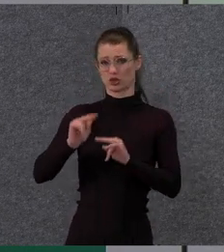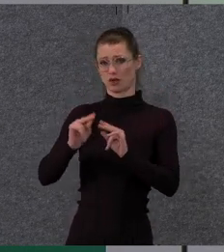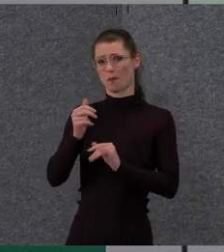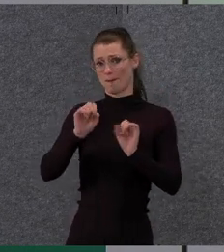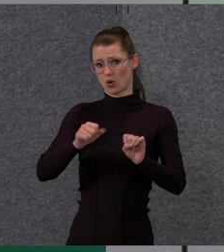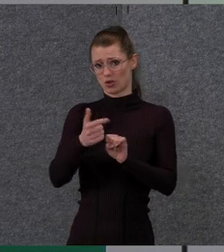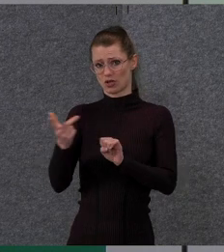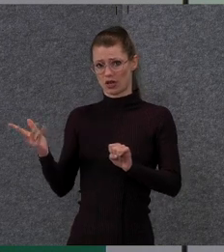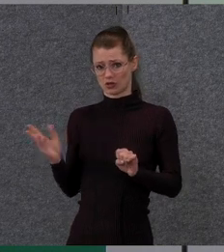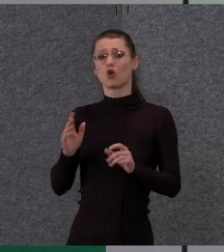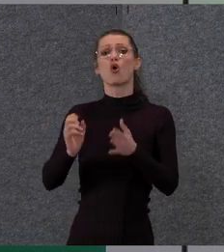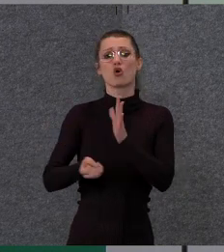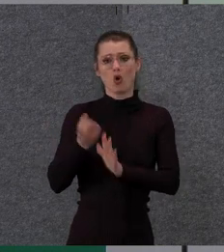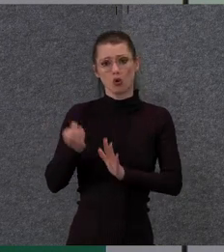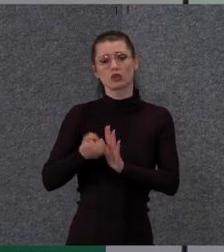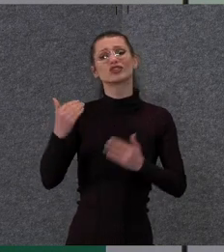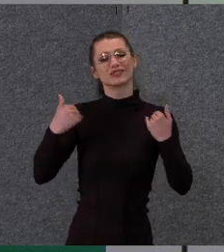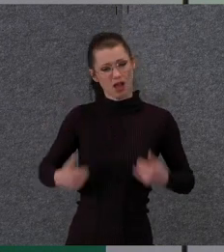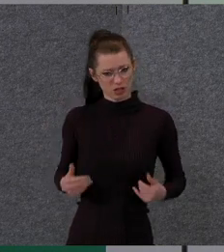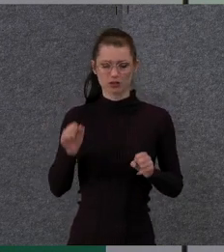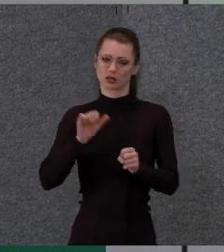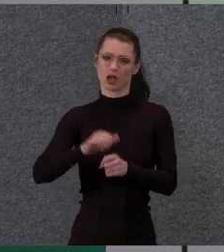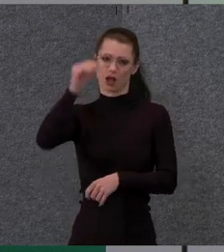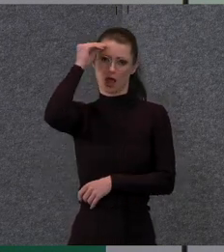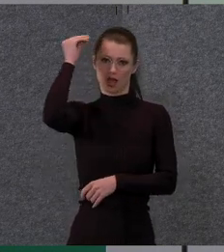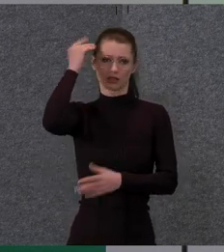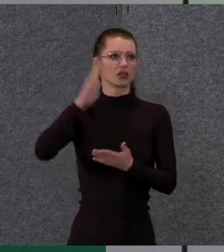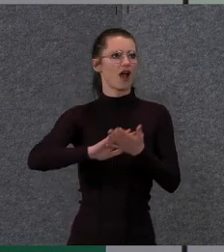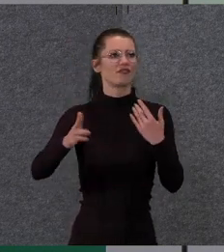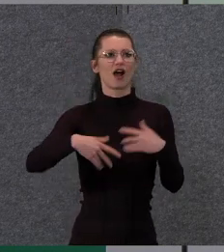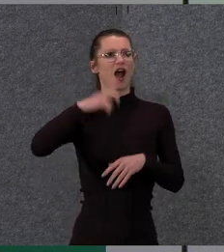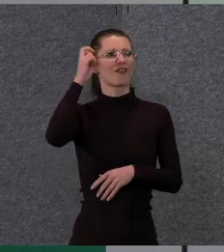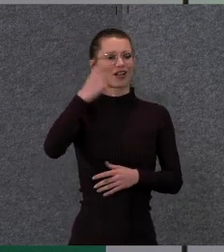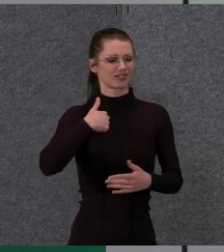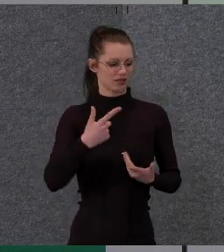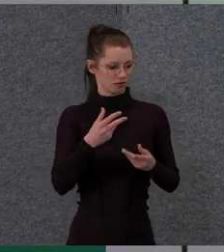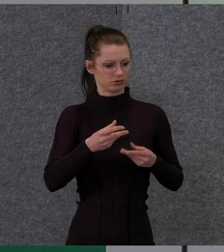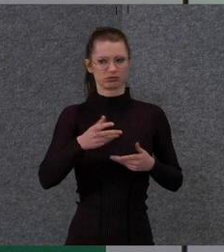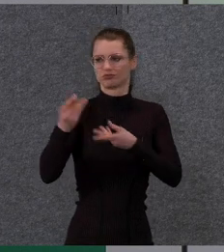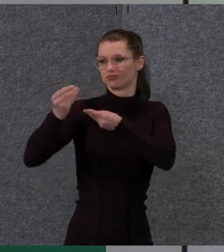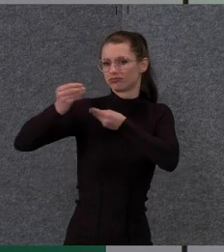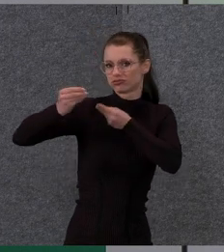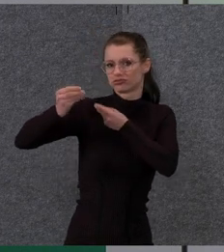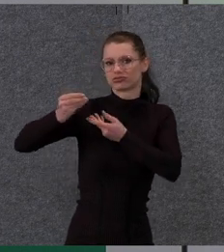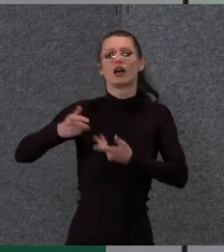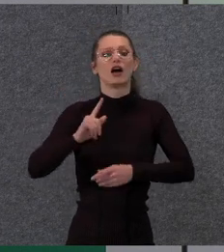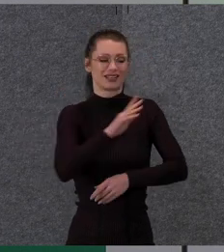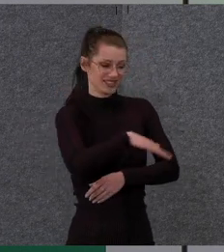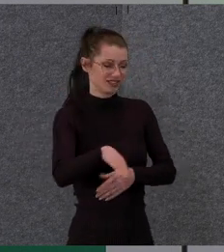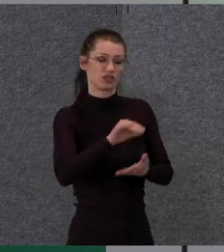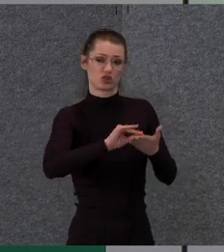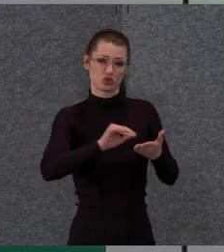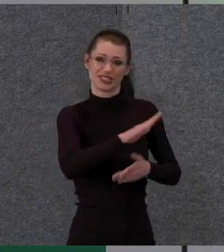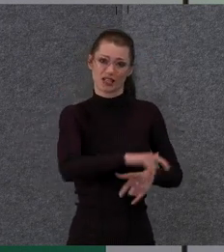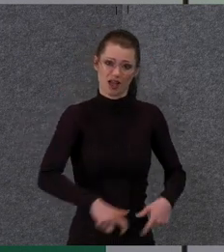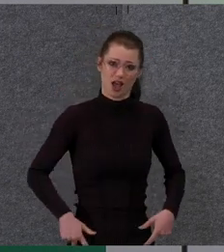ökologisches Verhalten kann auch erlernt werden und wir können da nicht einfach nur als Erwachsene drüber sprechen, sondern wir müssen da auch ansetzen in den Schulen, in